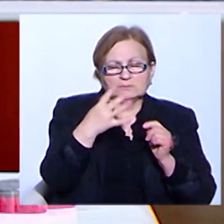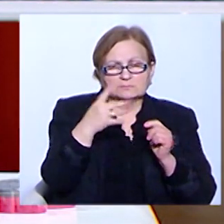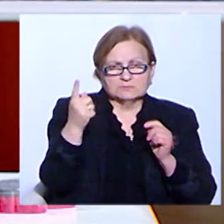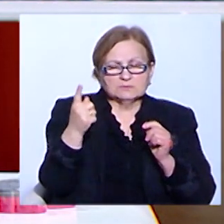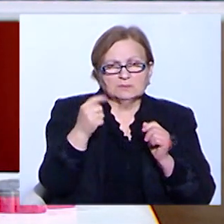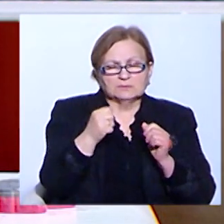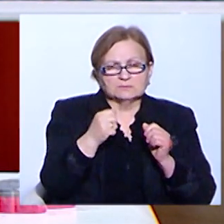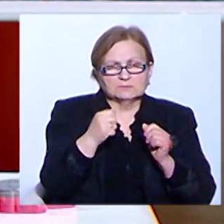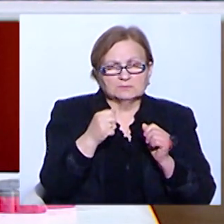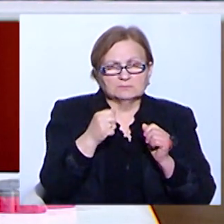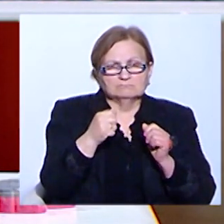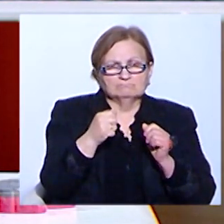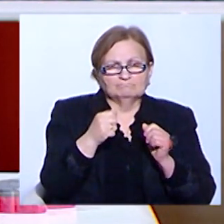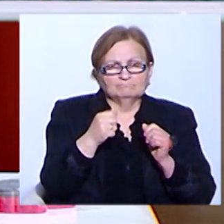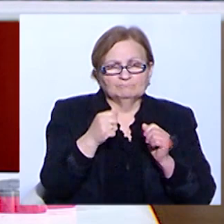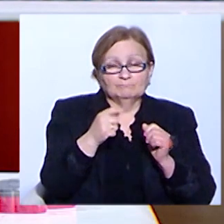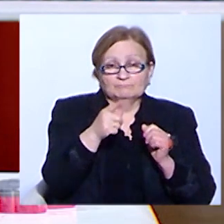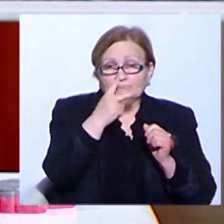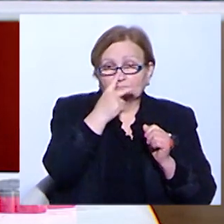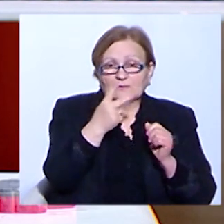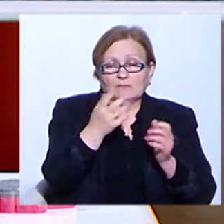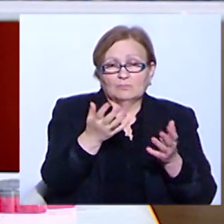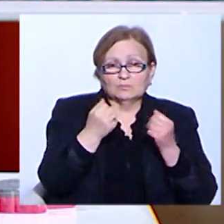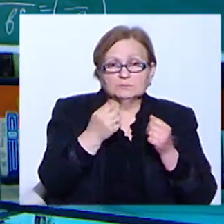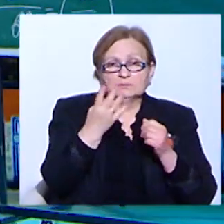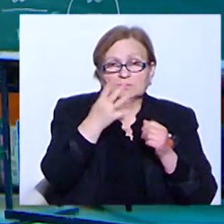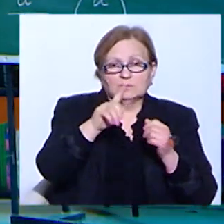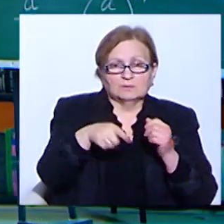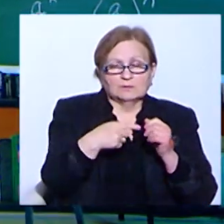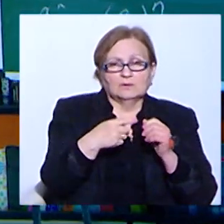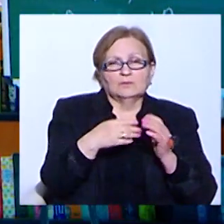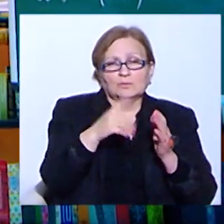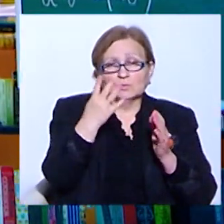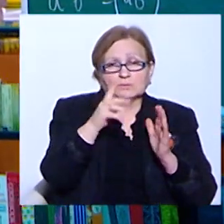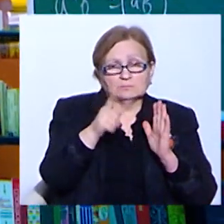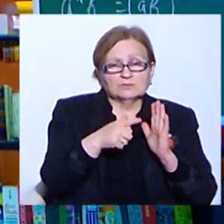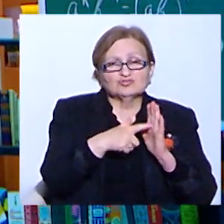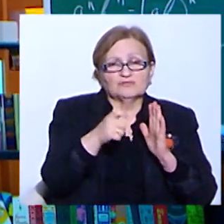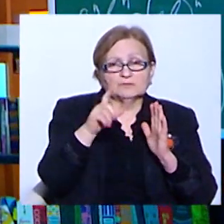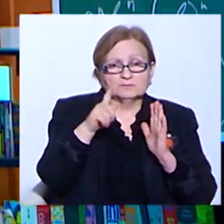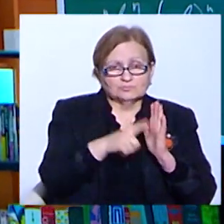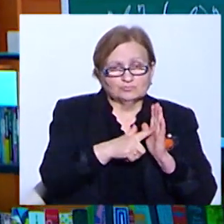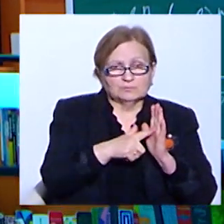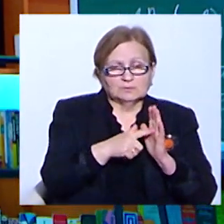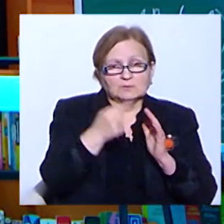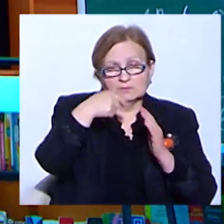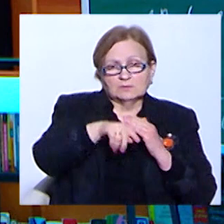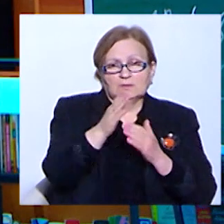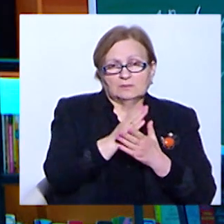1.41. აი გამოდის 4.77 დაახლოებით, როცა დავამრგვალებ და აქ არის